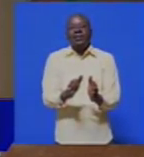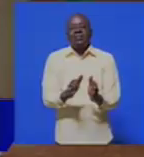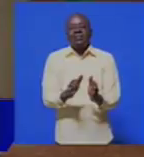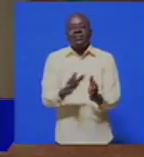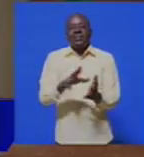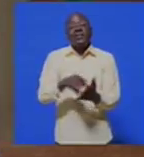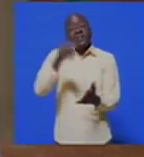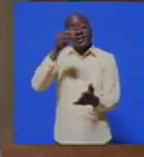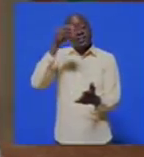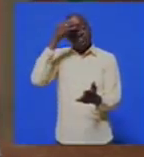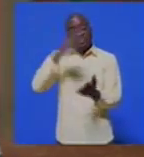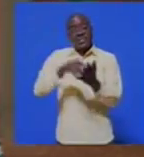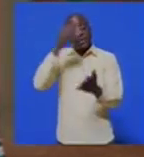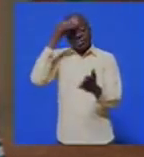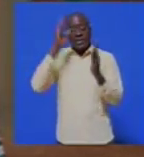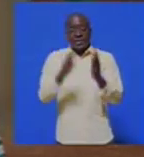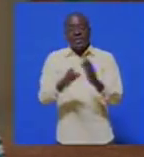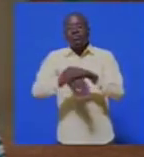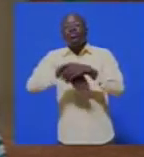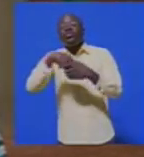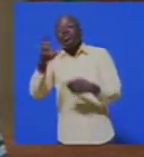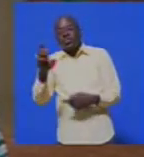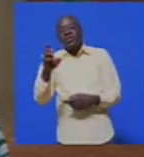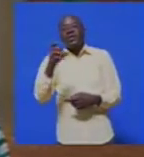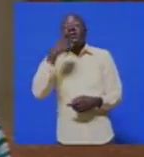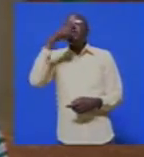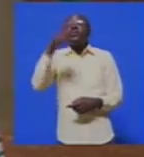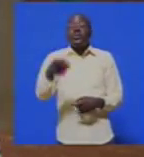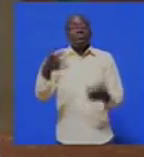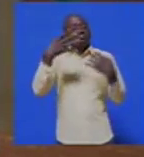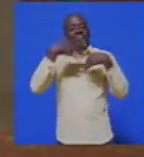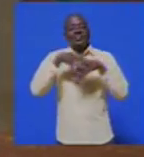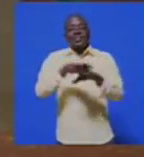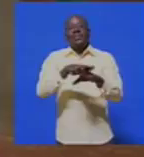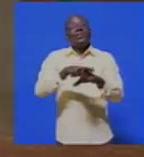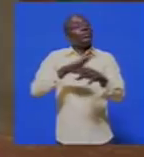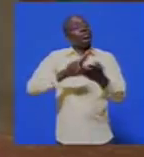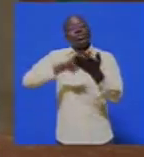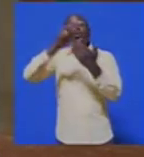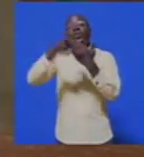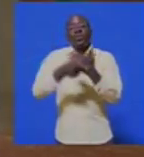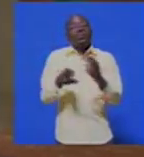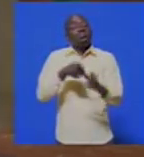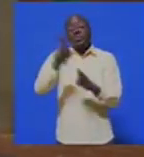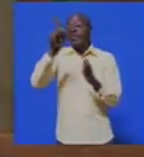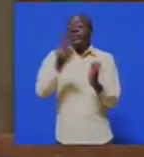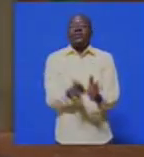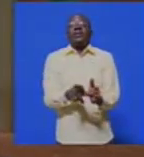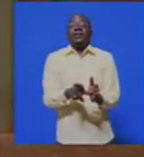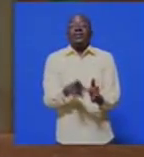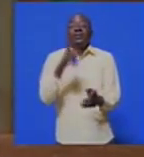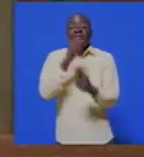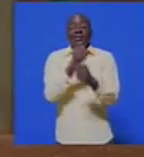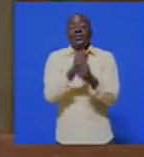apprentis, qui au sortir normalement doivent s'insérer sur le plan socio-professionnel et doivent travailler à leur